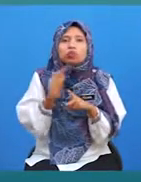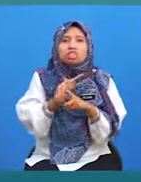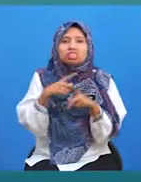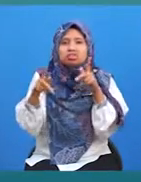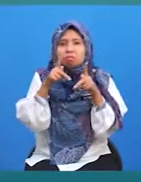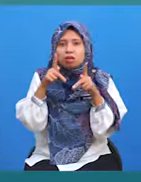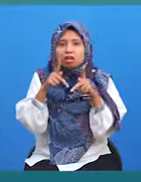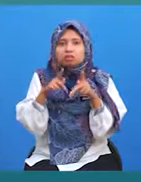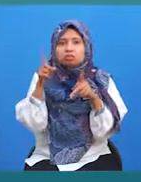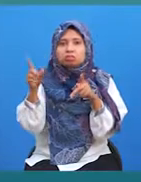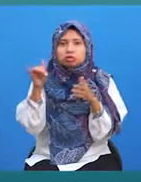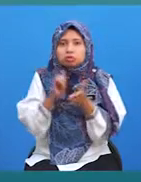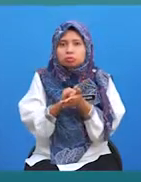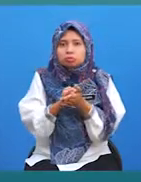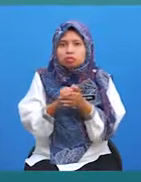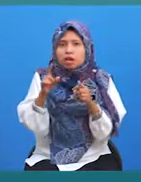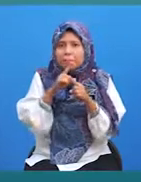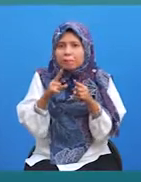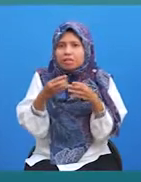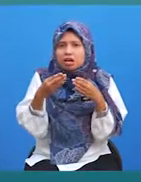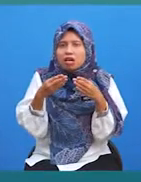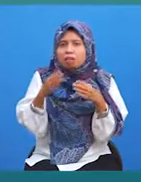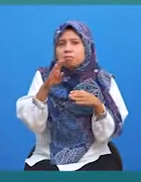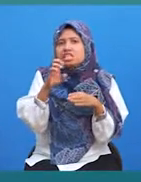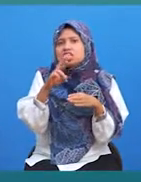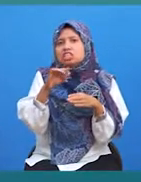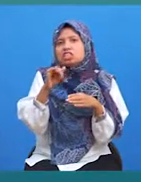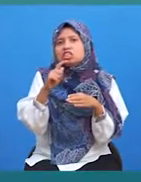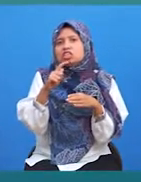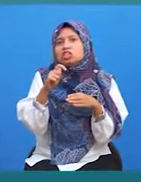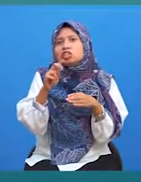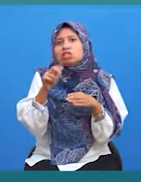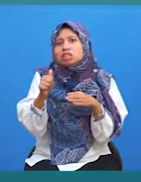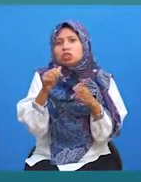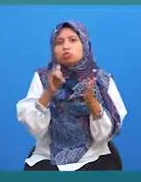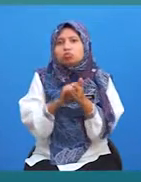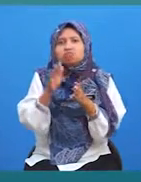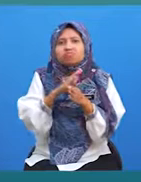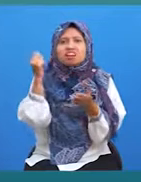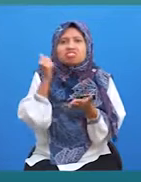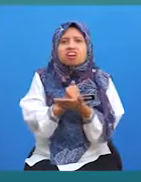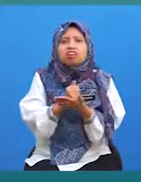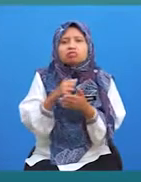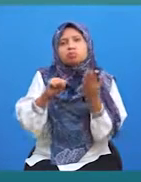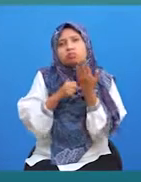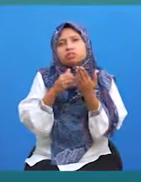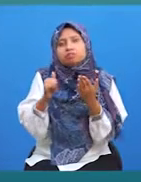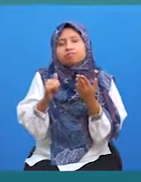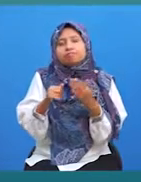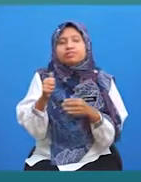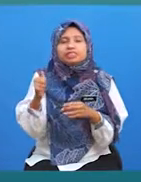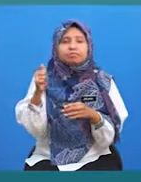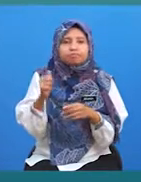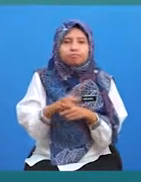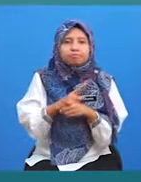demikian. Tetapi berita itu tidak sah sumbernya. apa peribahasanya? Ya,